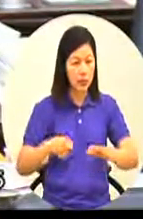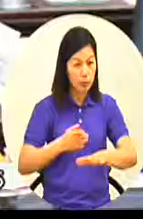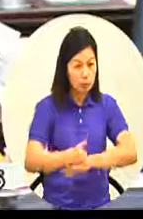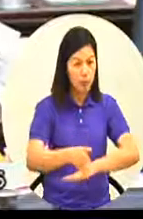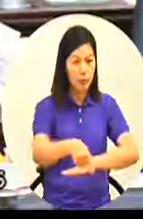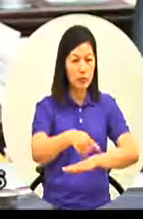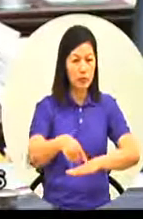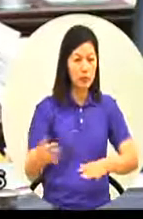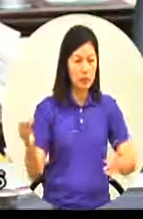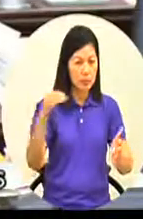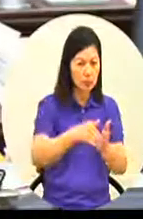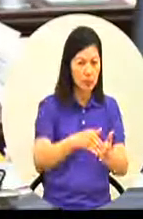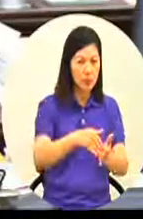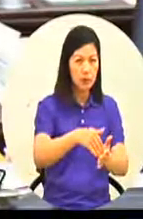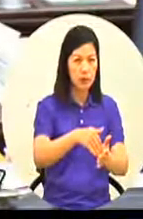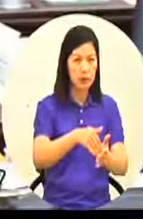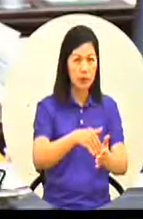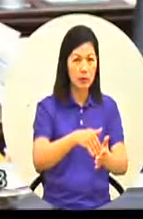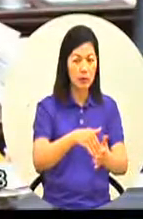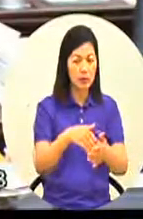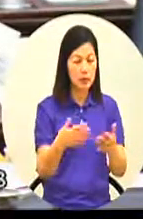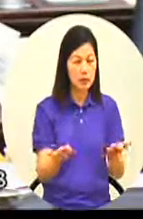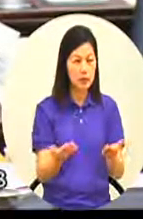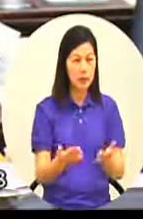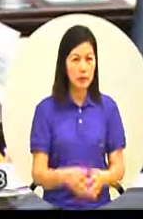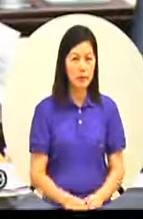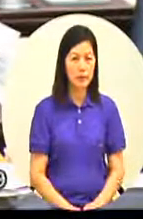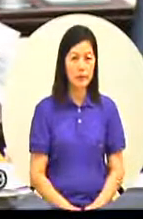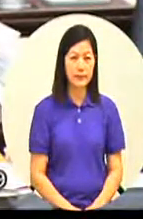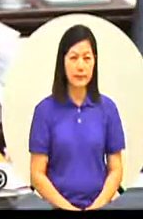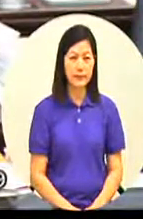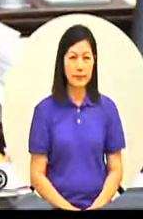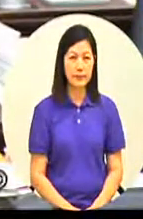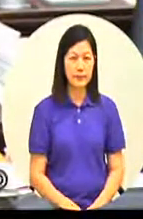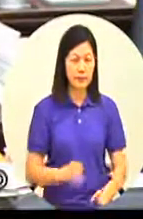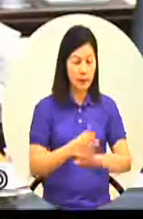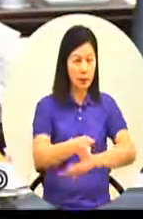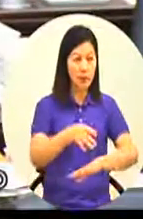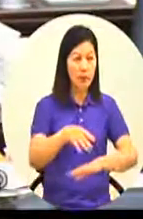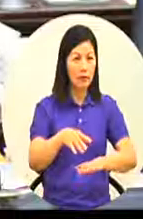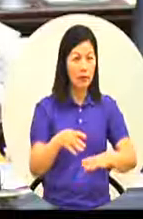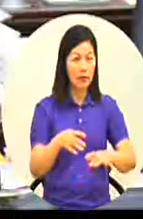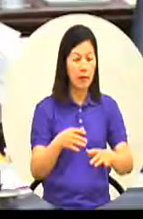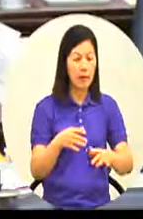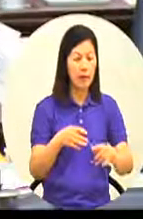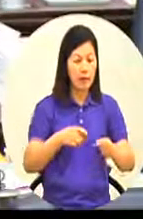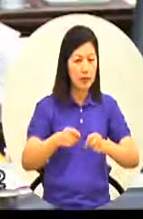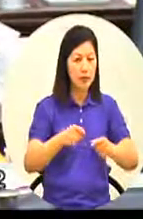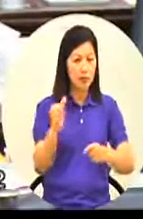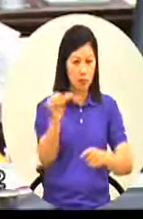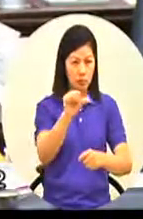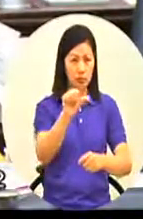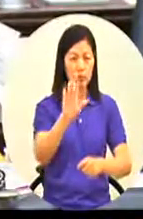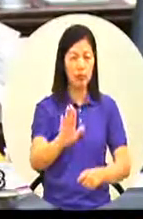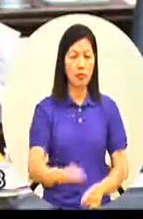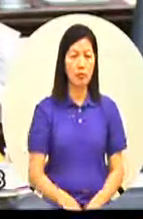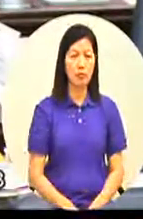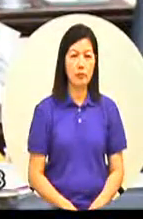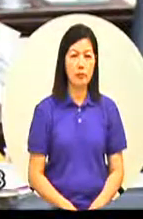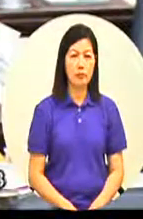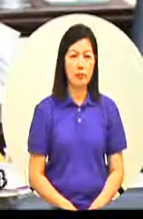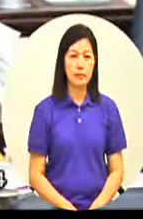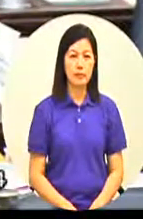里面，他大概是 18，好吧，18讲完休息。 通过了大概五个案子嘛，哦，五个案子，他分别